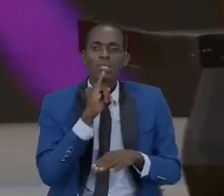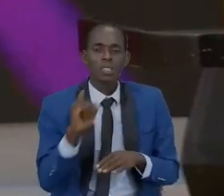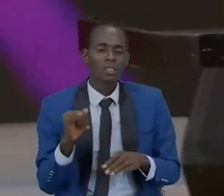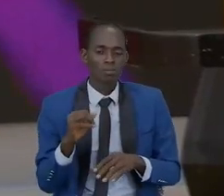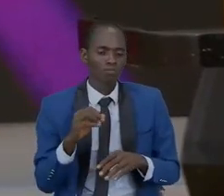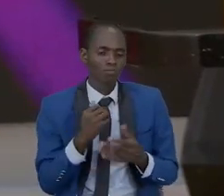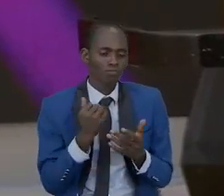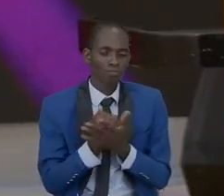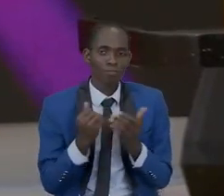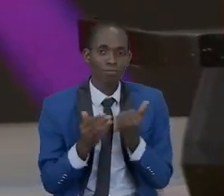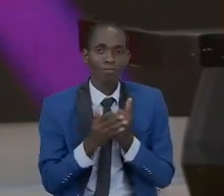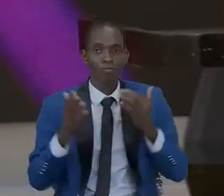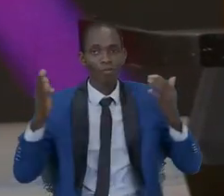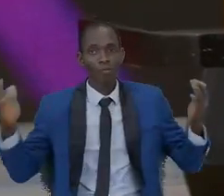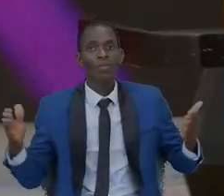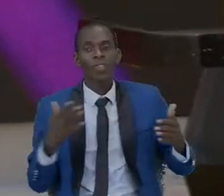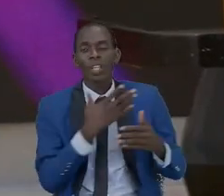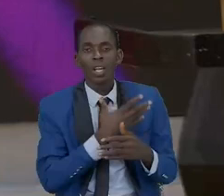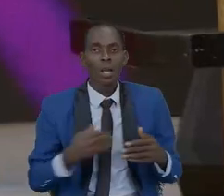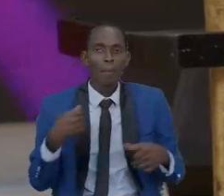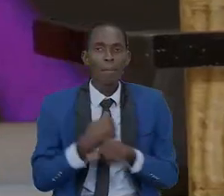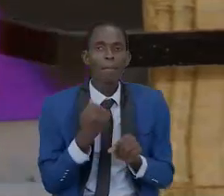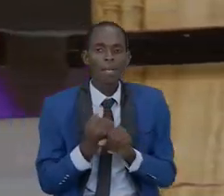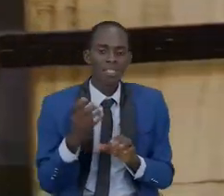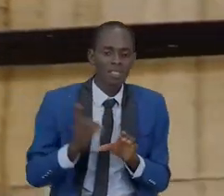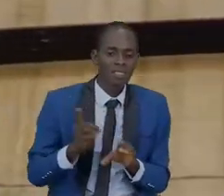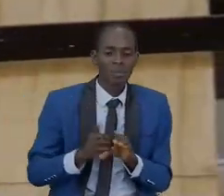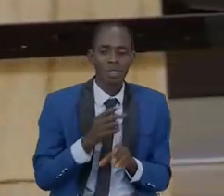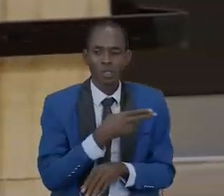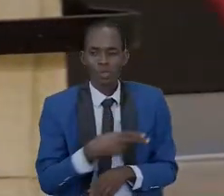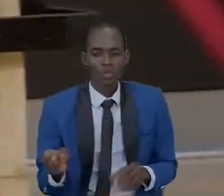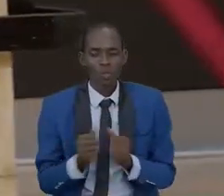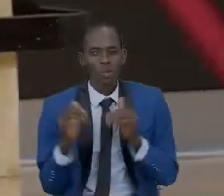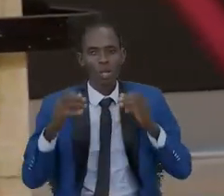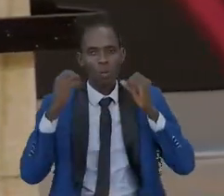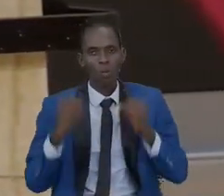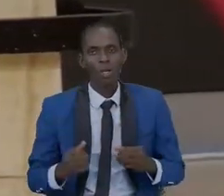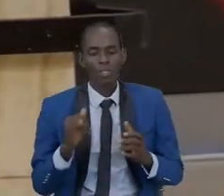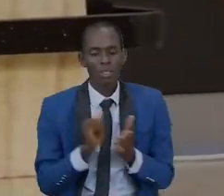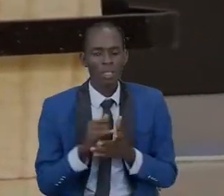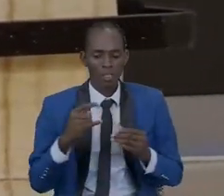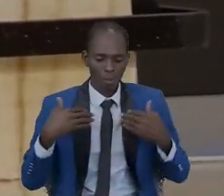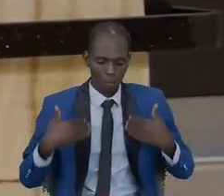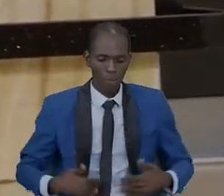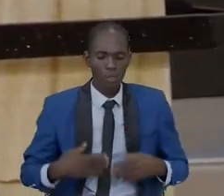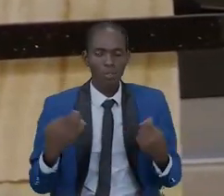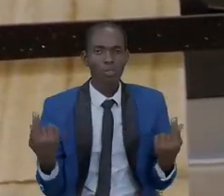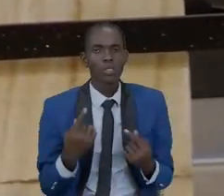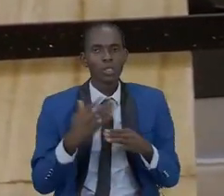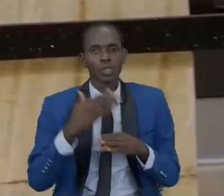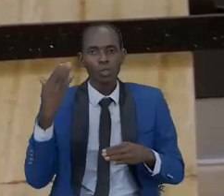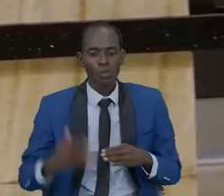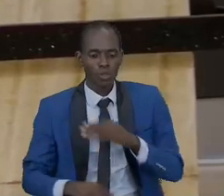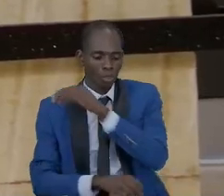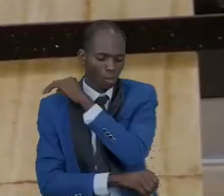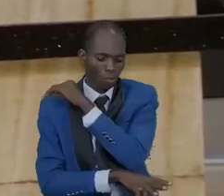avec lui elle est rendue importante impuissante afin que le corps du péché la racine réelle du